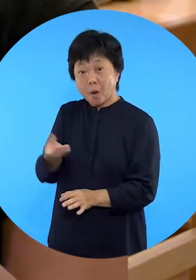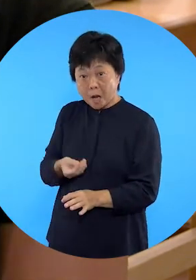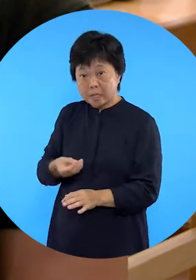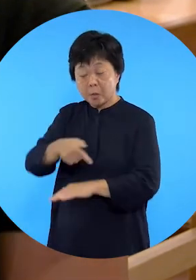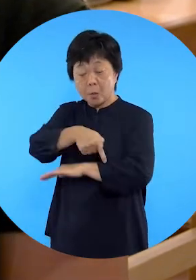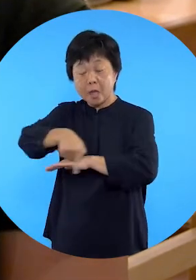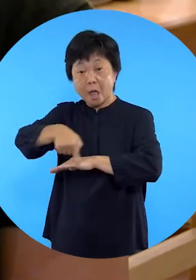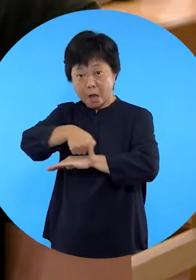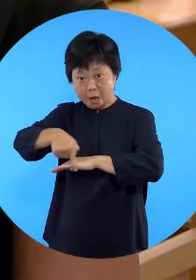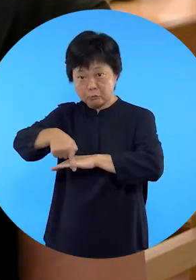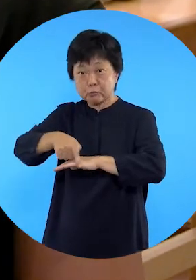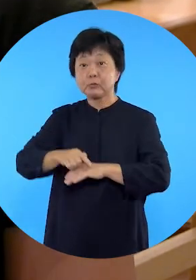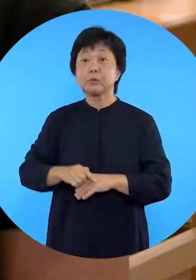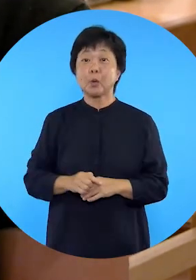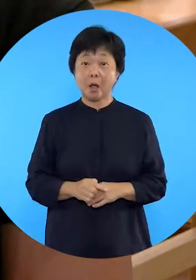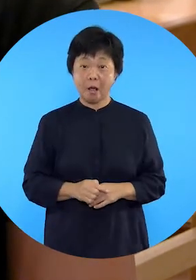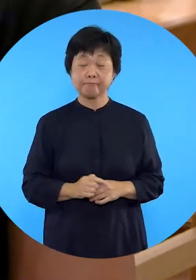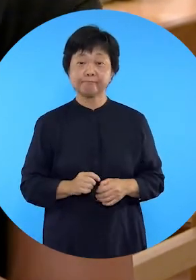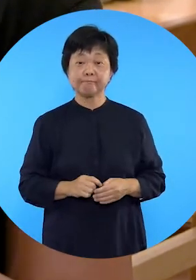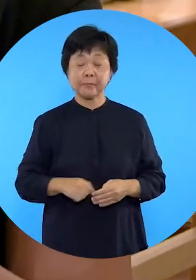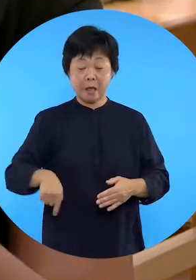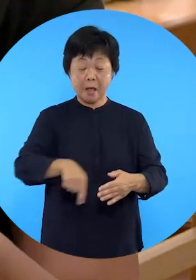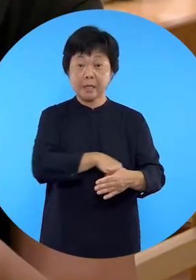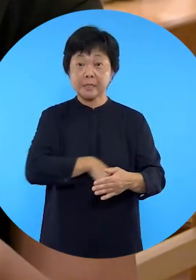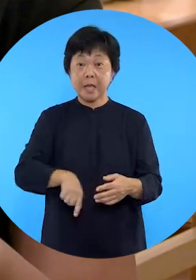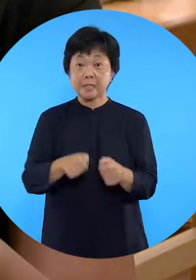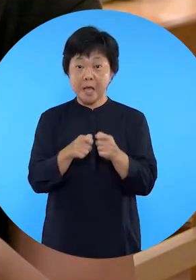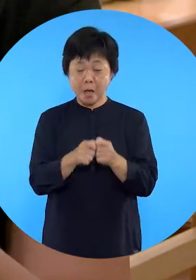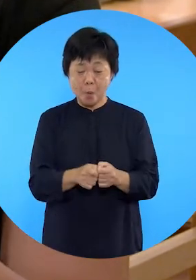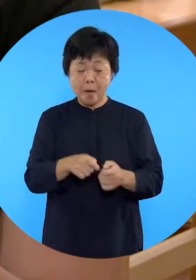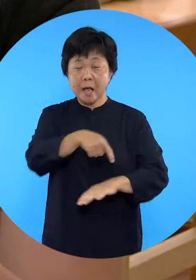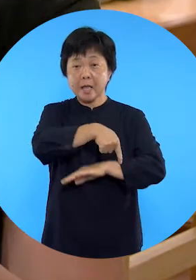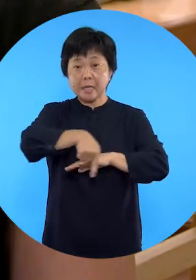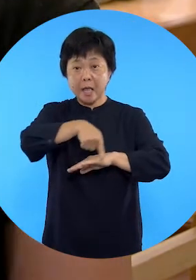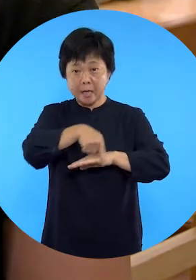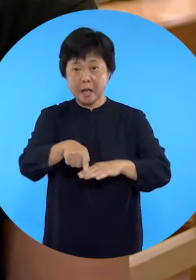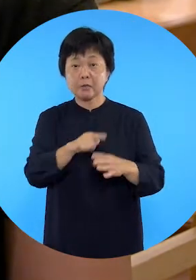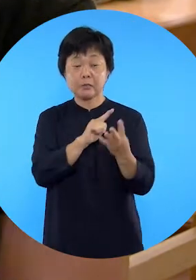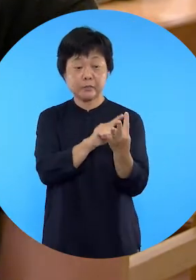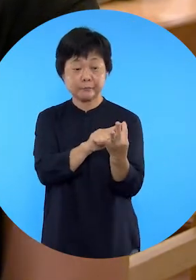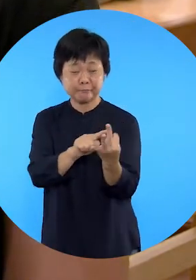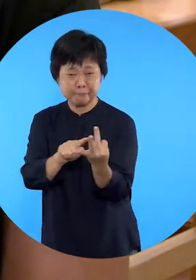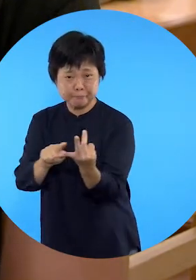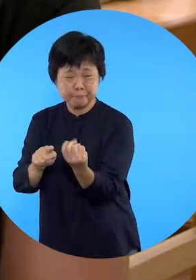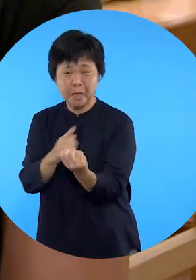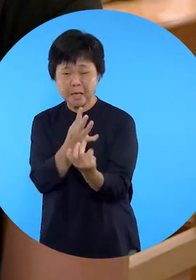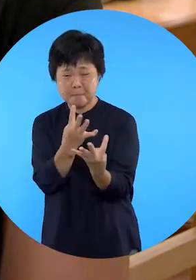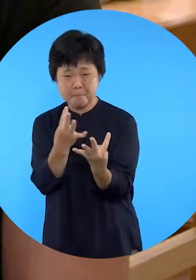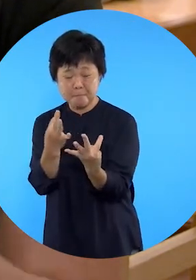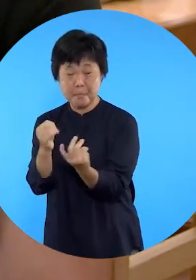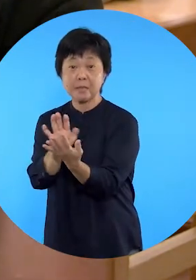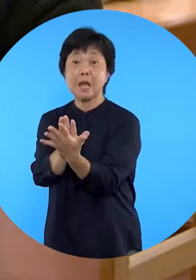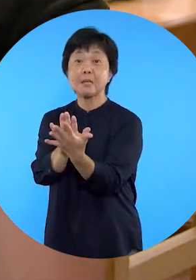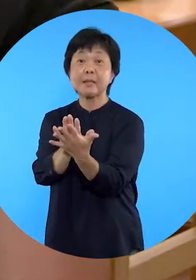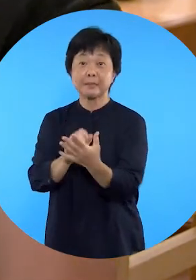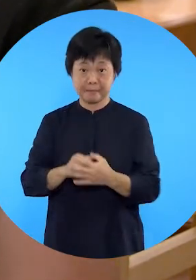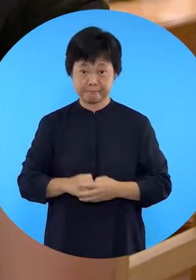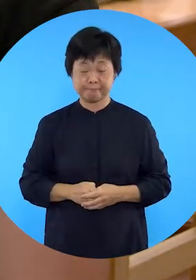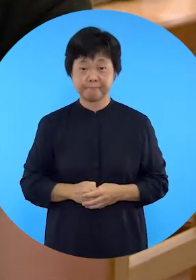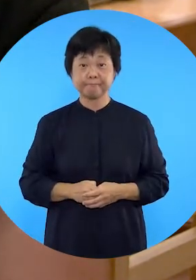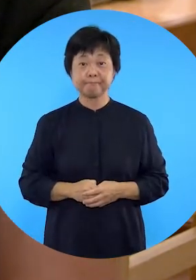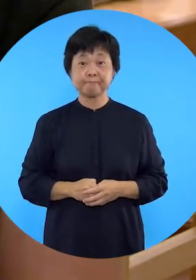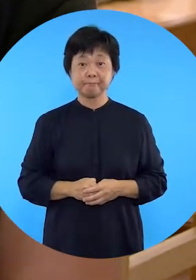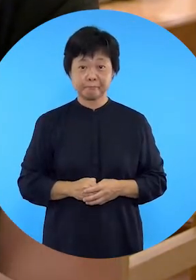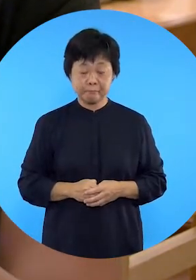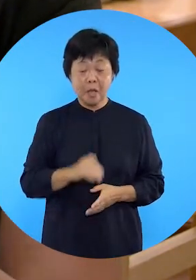す融資の事業計画書だったりとか、そういった細かいその事業計画だったり、やることがとにかくたくさんあ